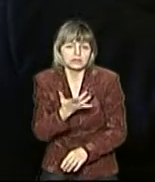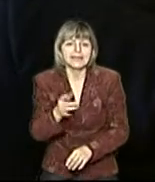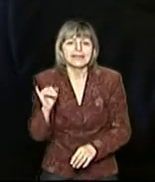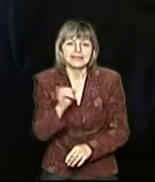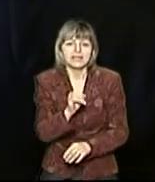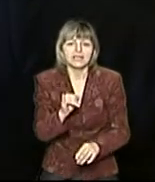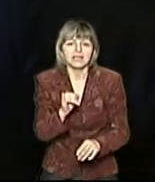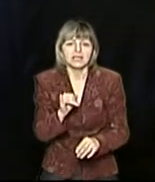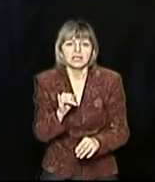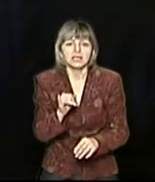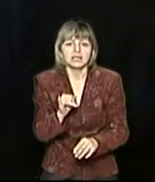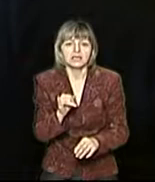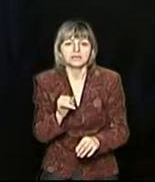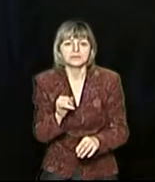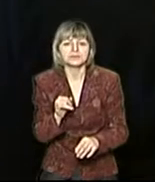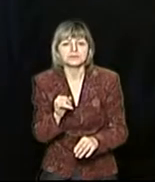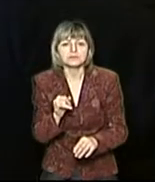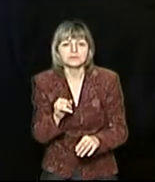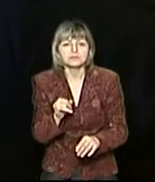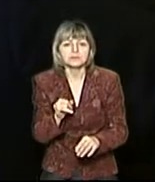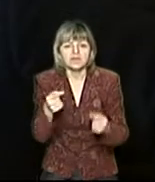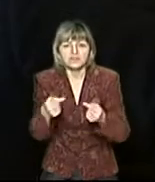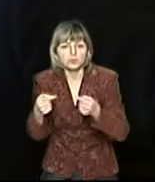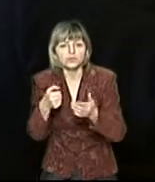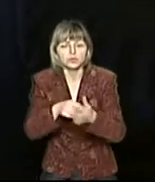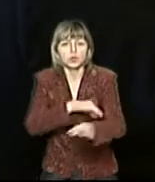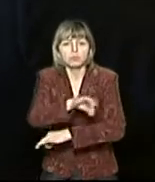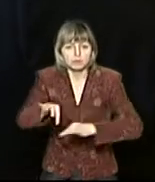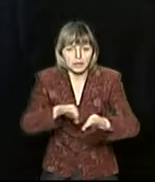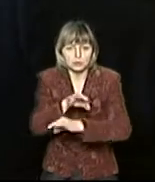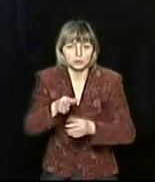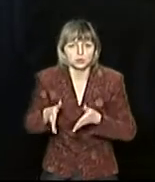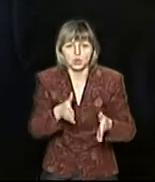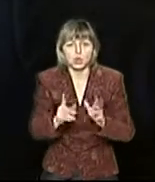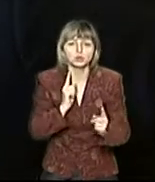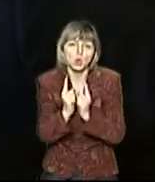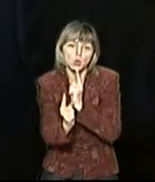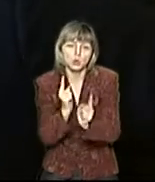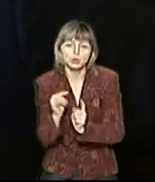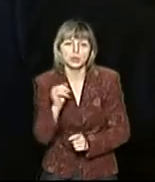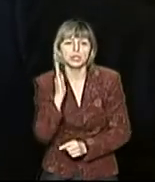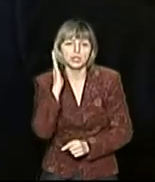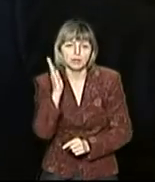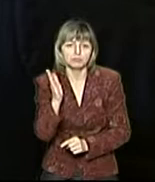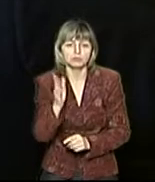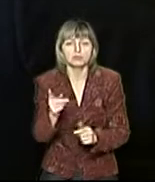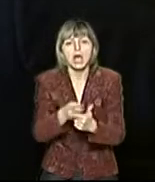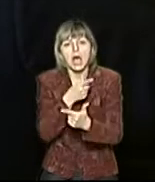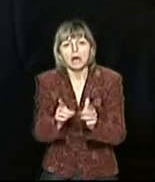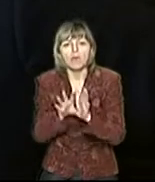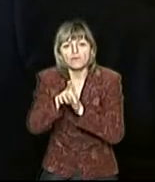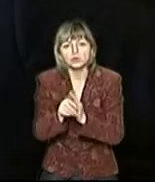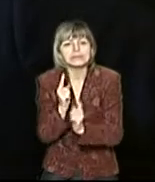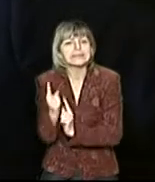відповідність влаштування розмітки проекту організації дорожнього руху, тоді будуть або вноситись якісь